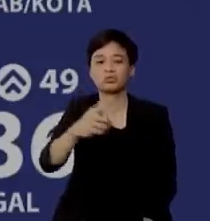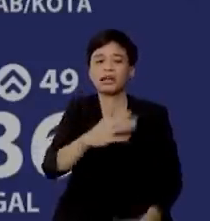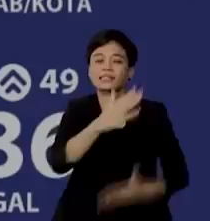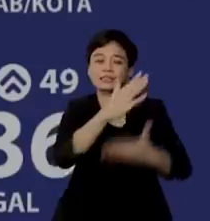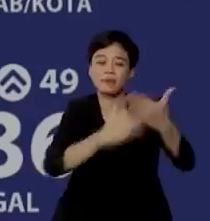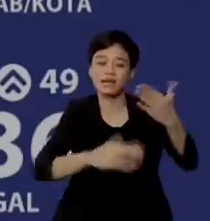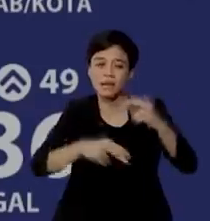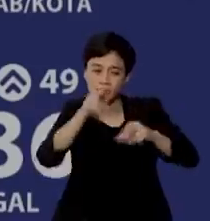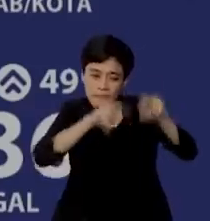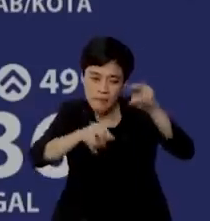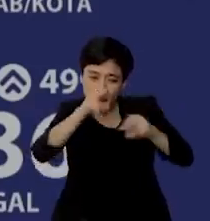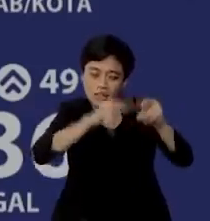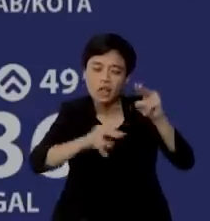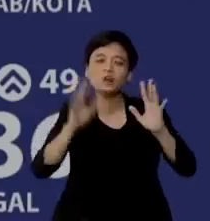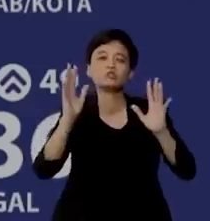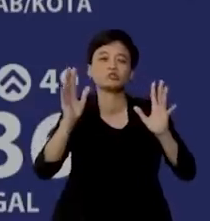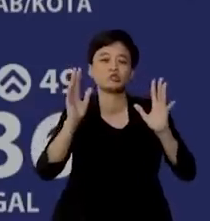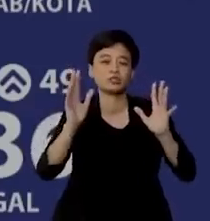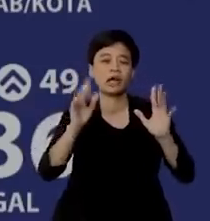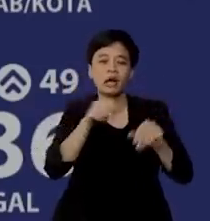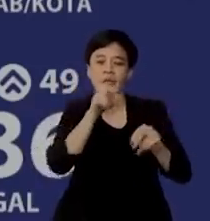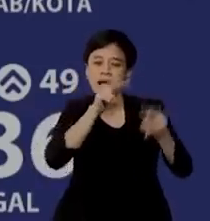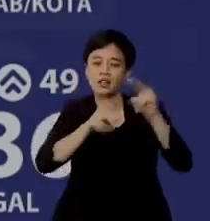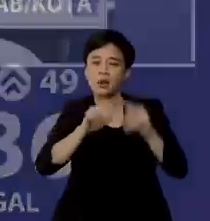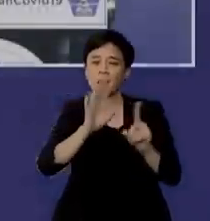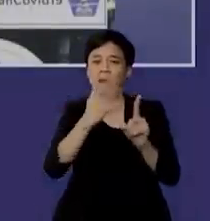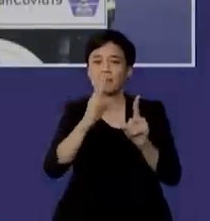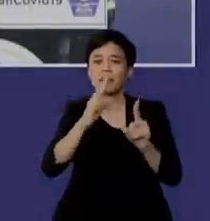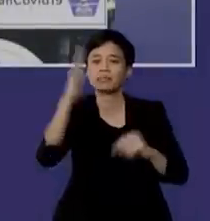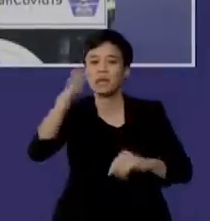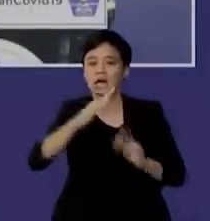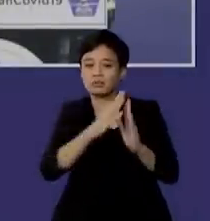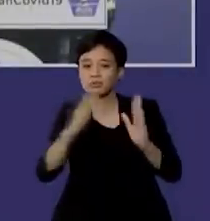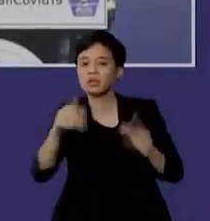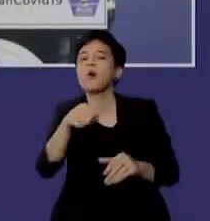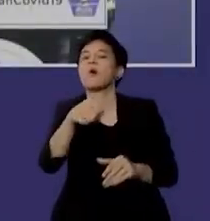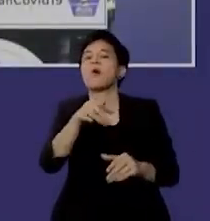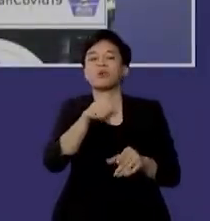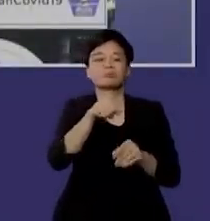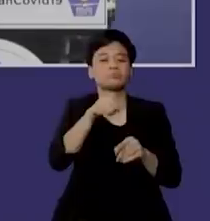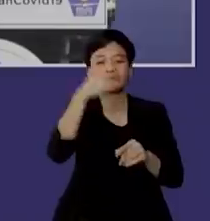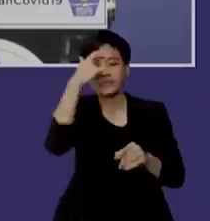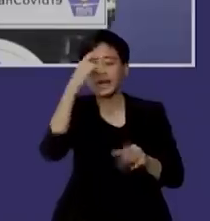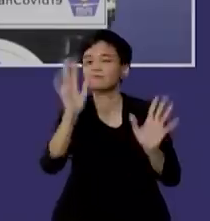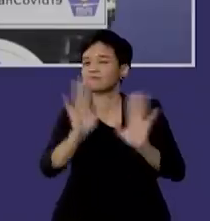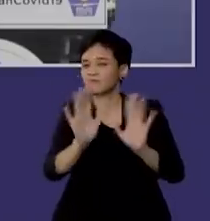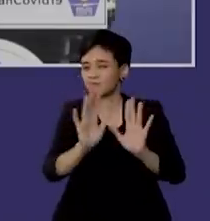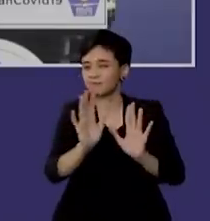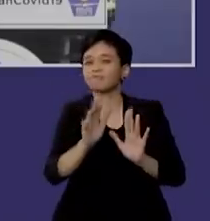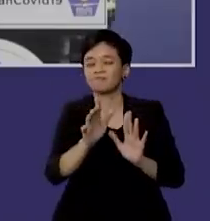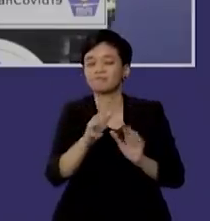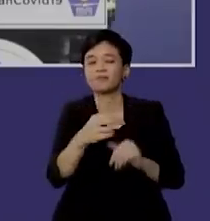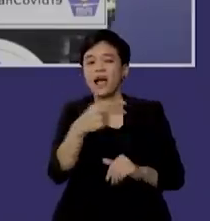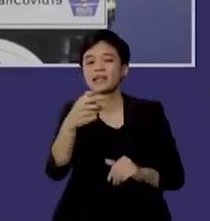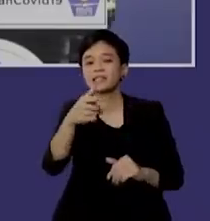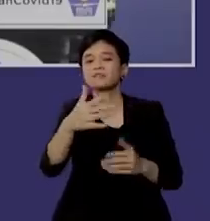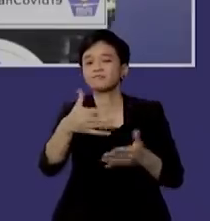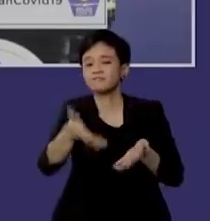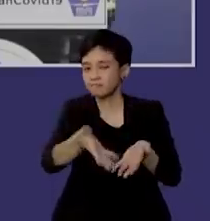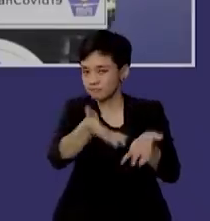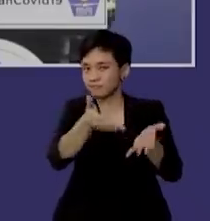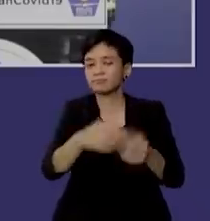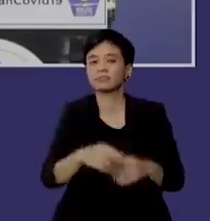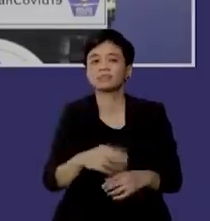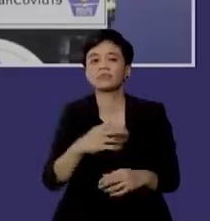selesai kita phantol Pada kurun 14hari dan ternyata tidak menunjukkan gejala sakit apapun maka kita Nyatakan tidak